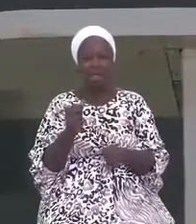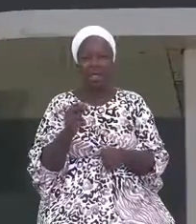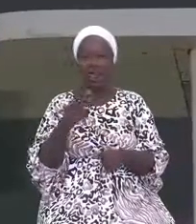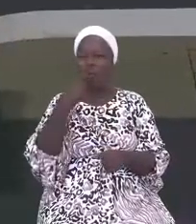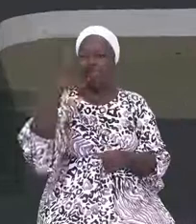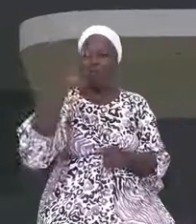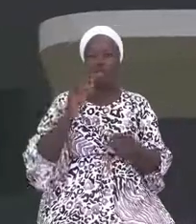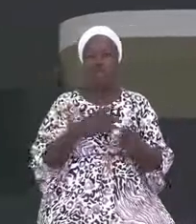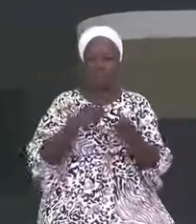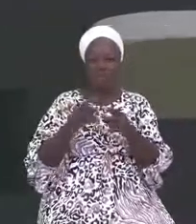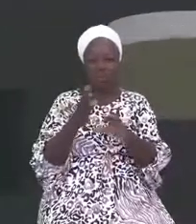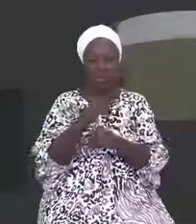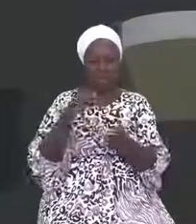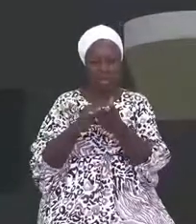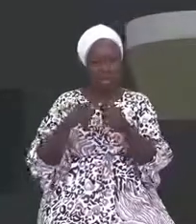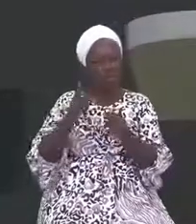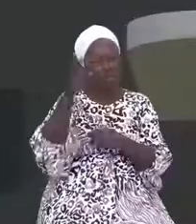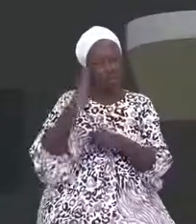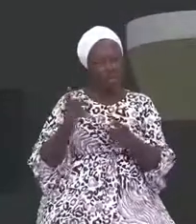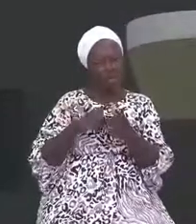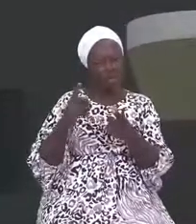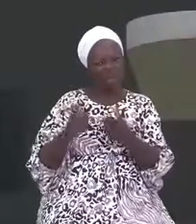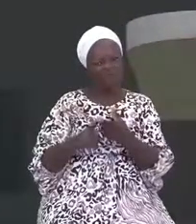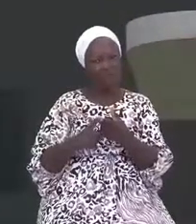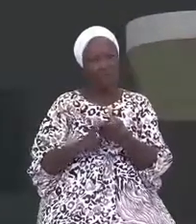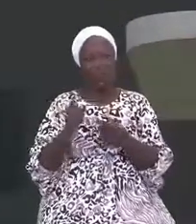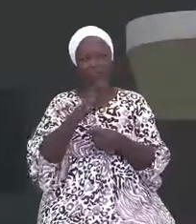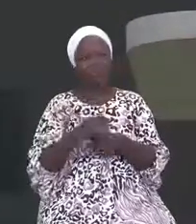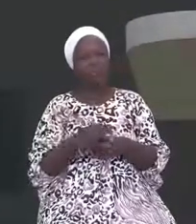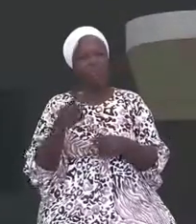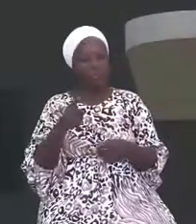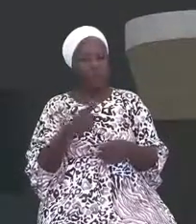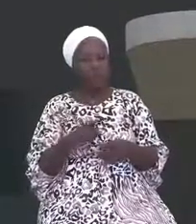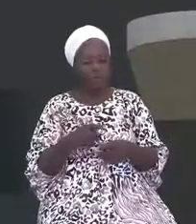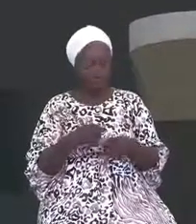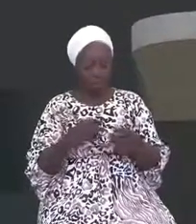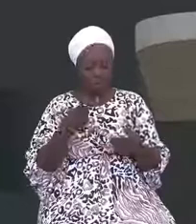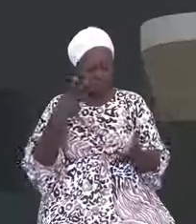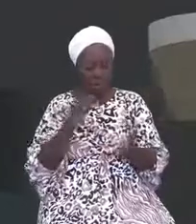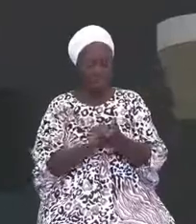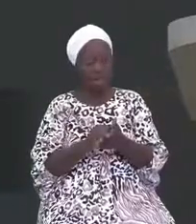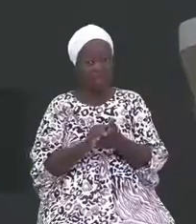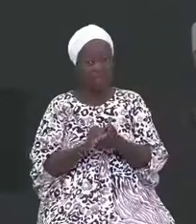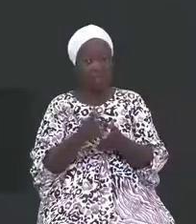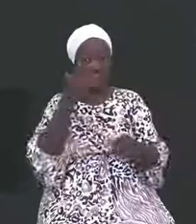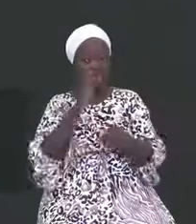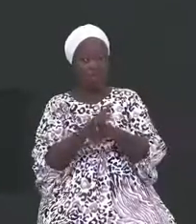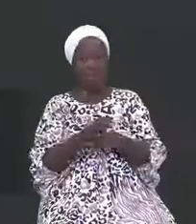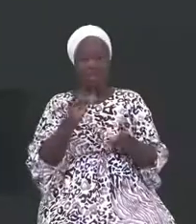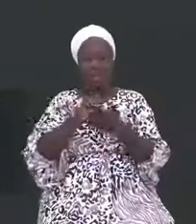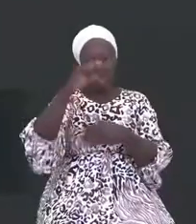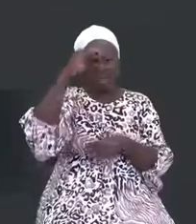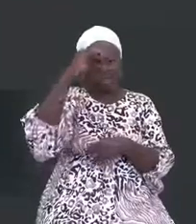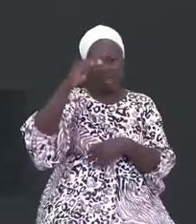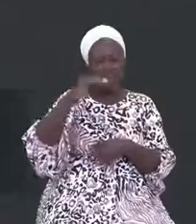et tu l'amènes au tribunal et vous validez ce serment, cet homme, généralement, ce serait impossible pour